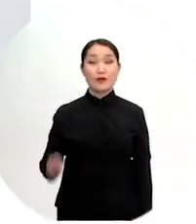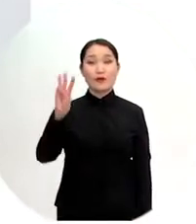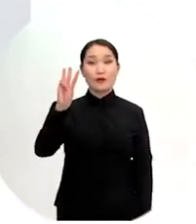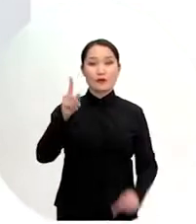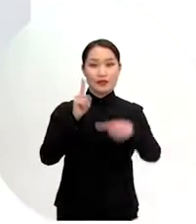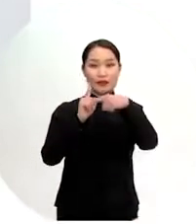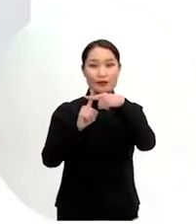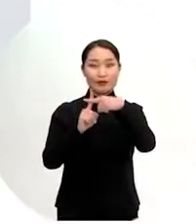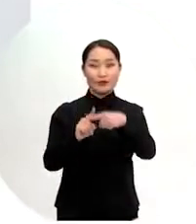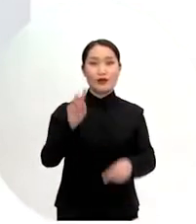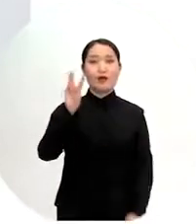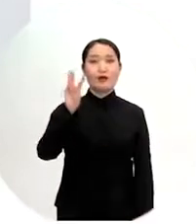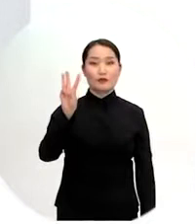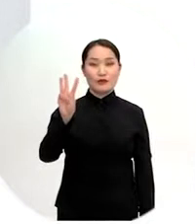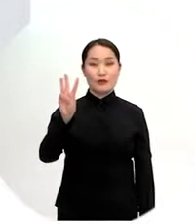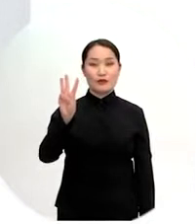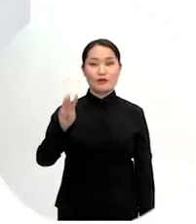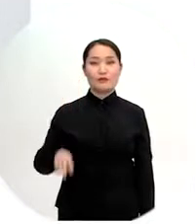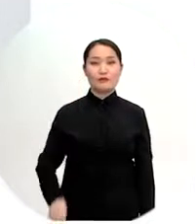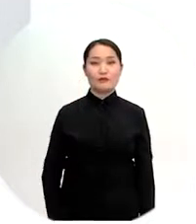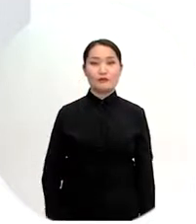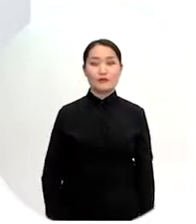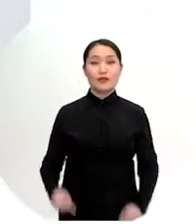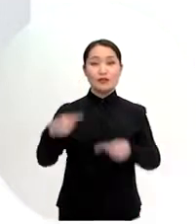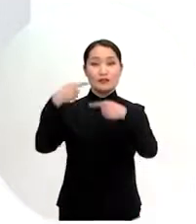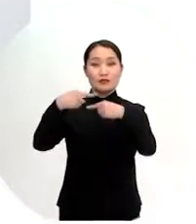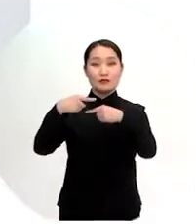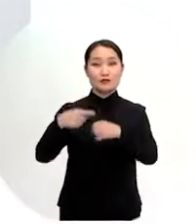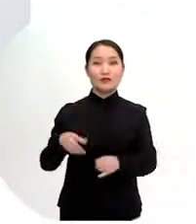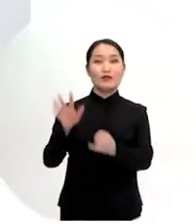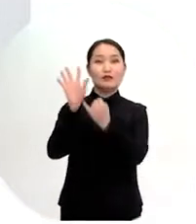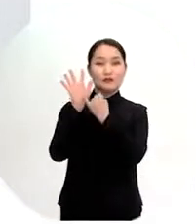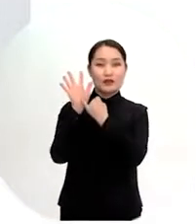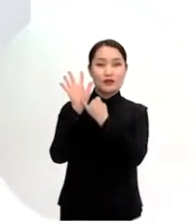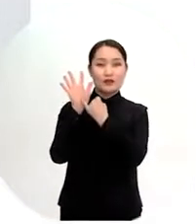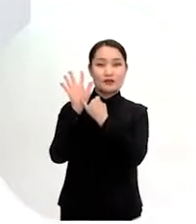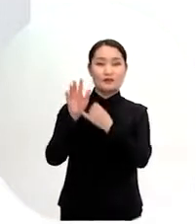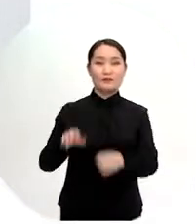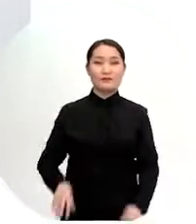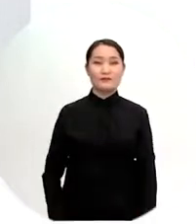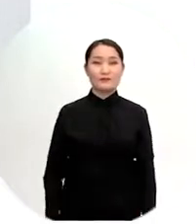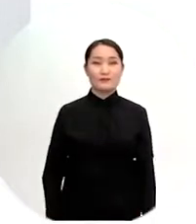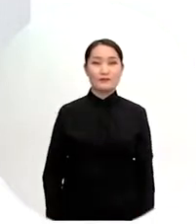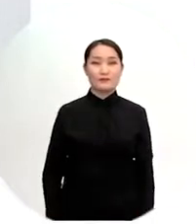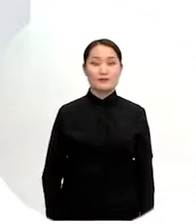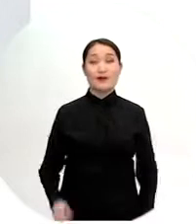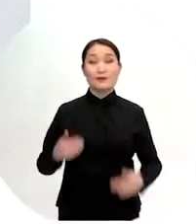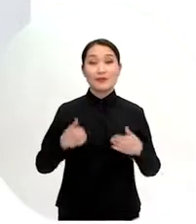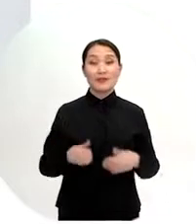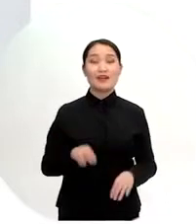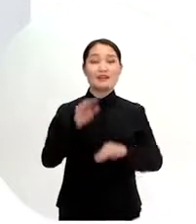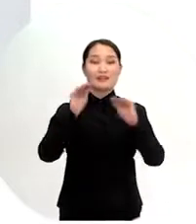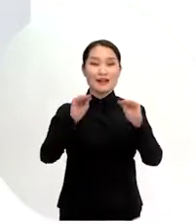3 дээр нэмэх нь 3 тэнцүү 6. Багшийнхаа заасан